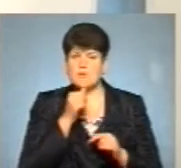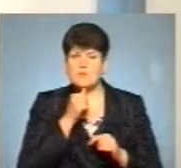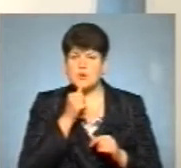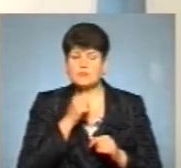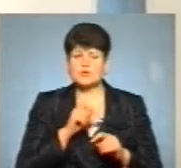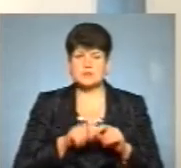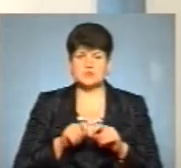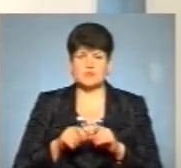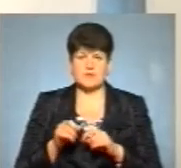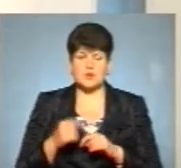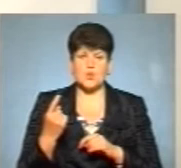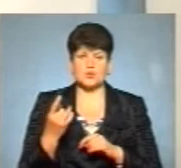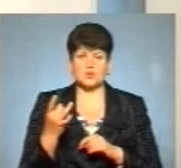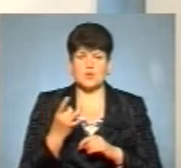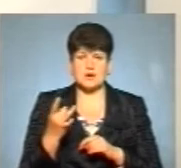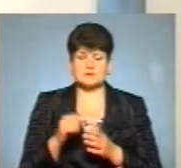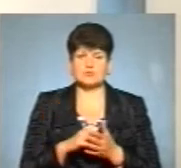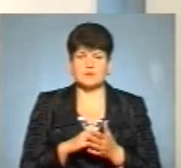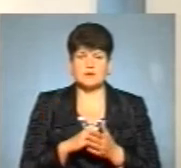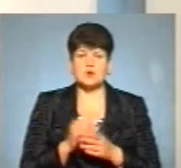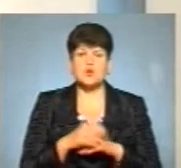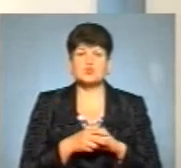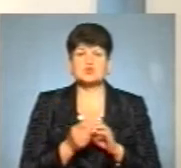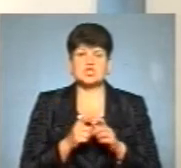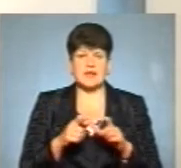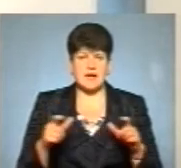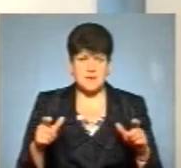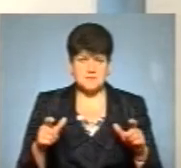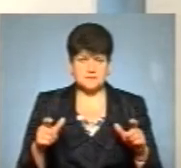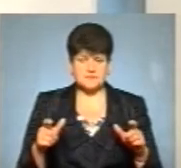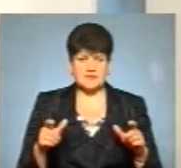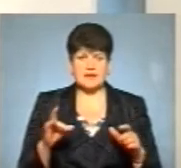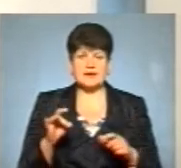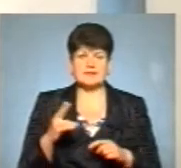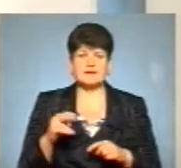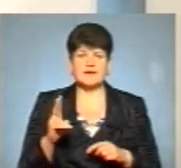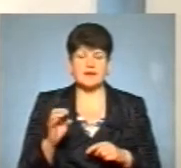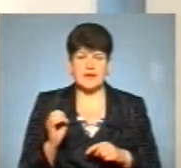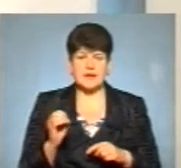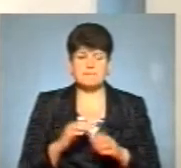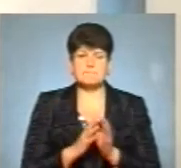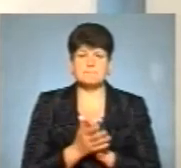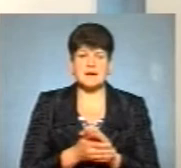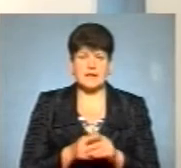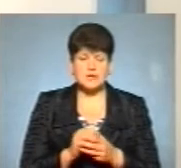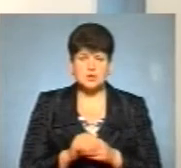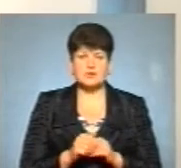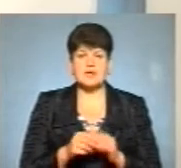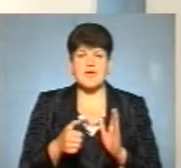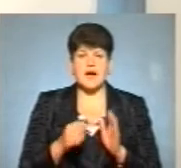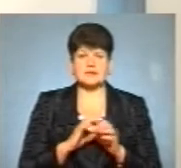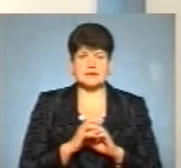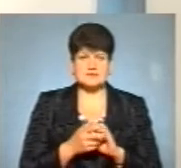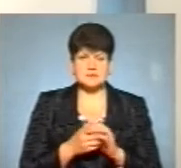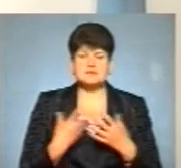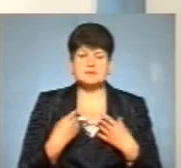тестування одноразовими паперовими рушниками, рідке мило і антисептики. так що це все вже їде